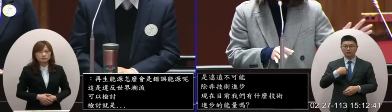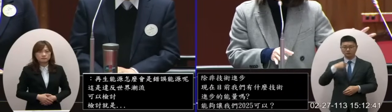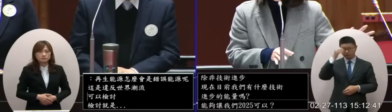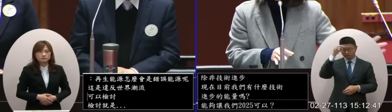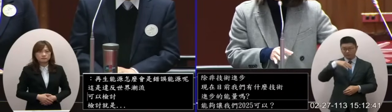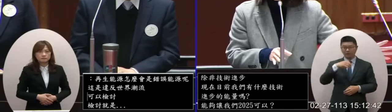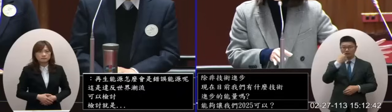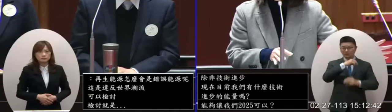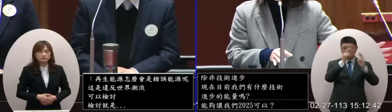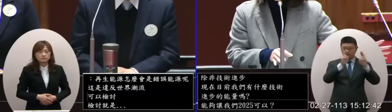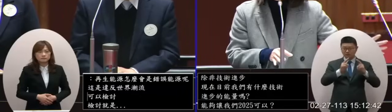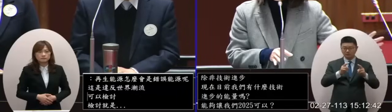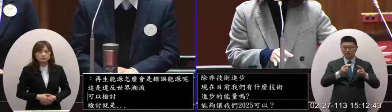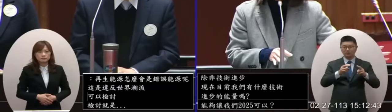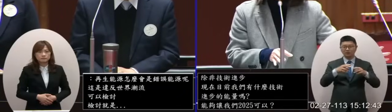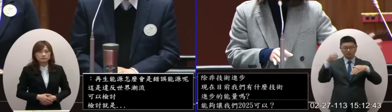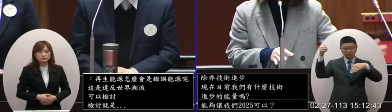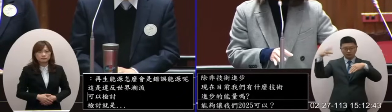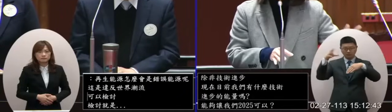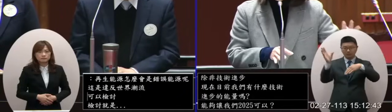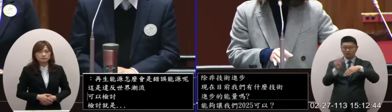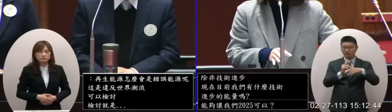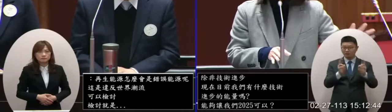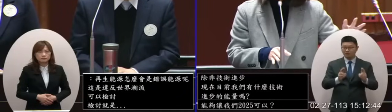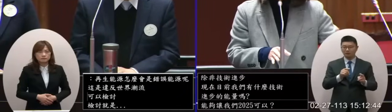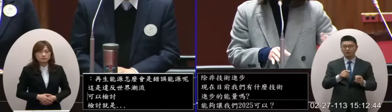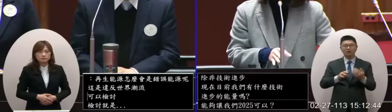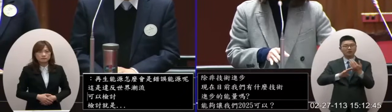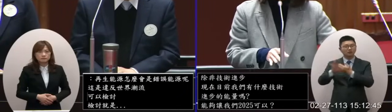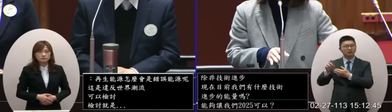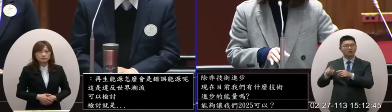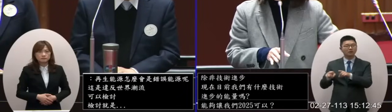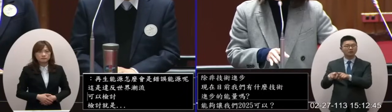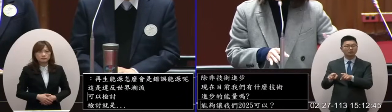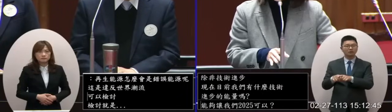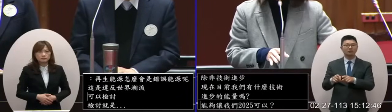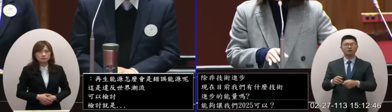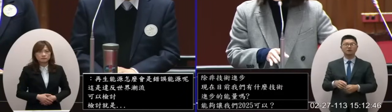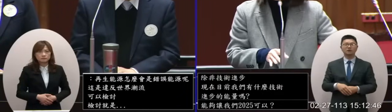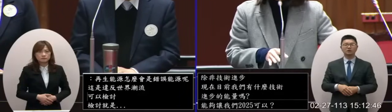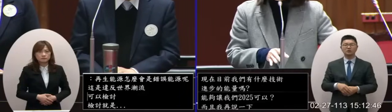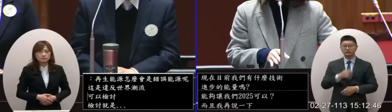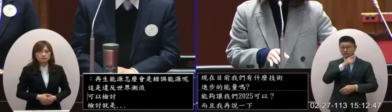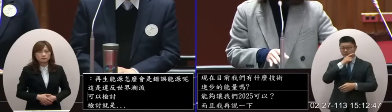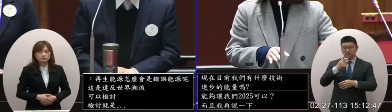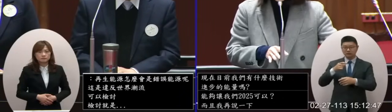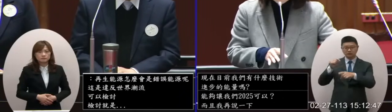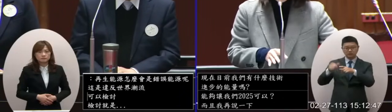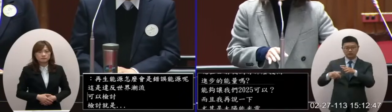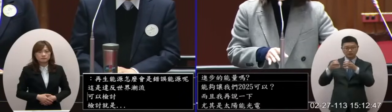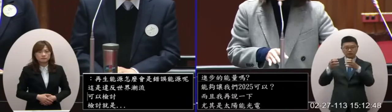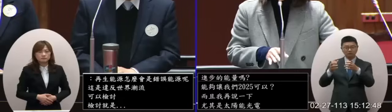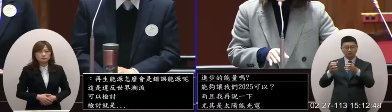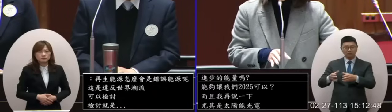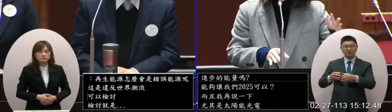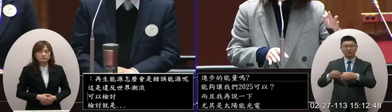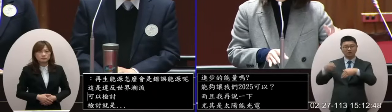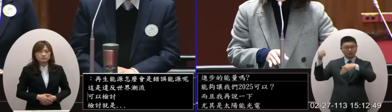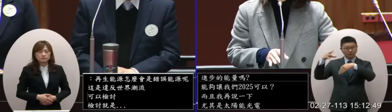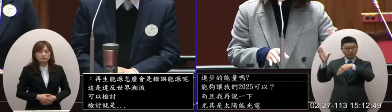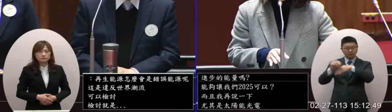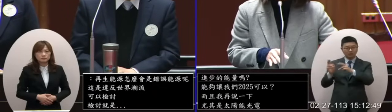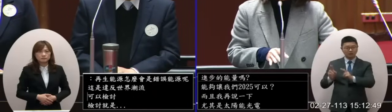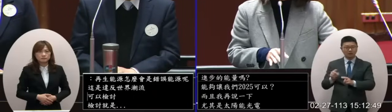的。就是太阳能光电的发展跟一般就是民间的太阳能光电的发展呢，其